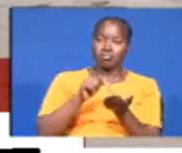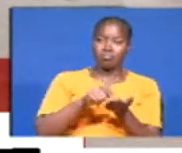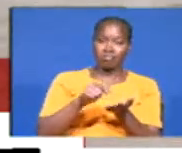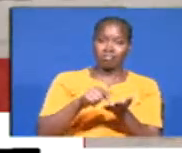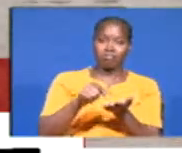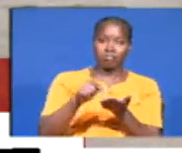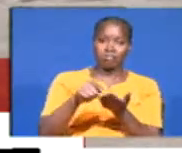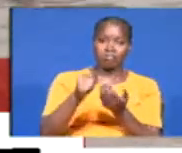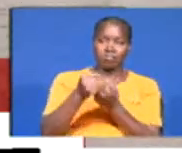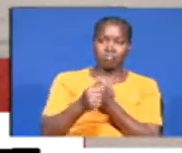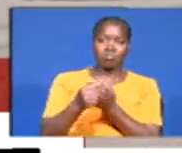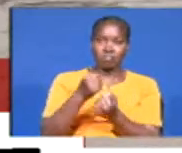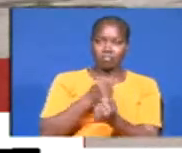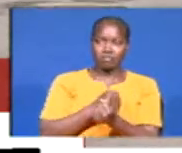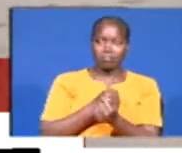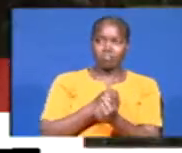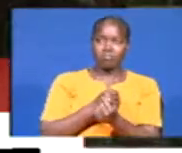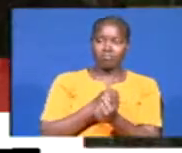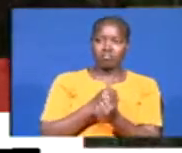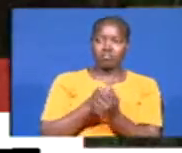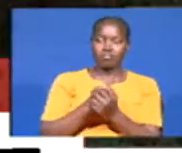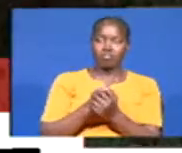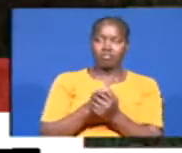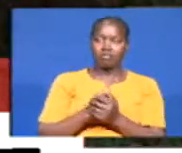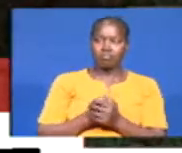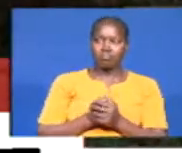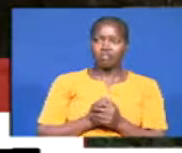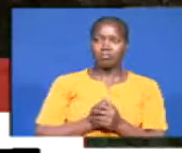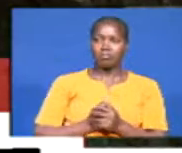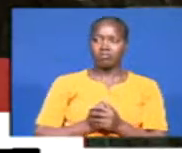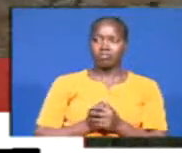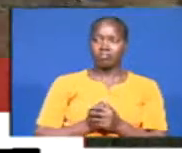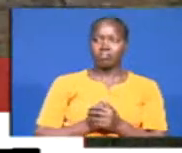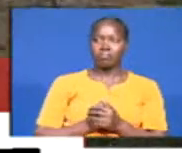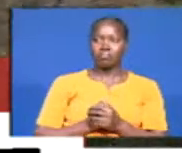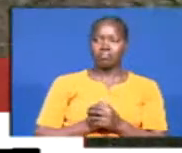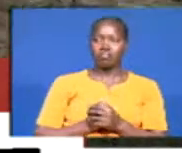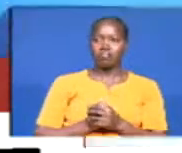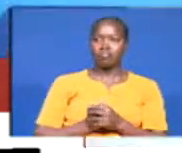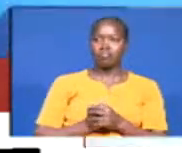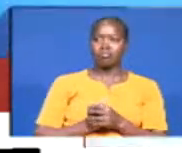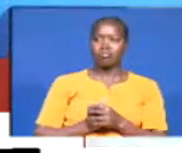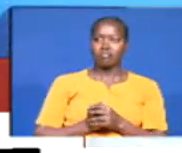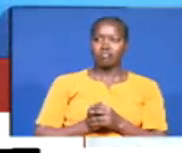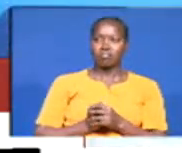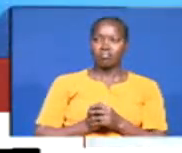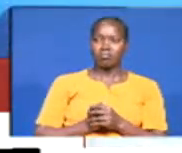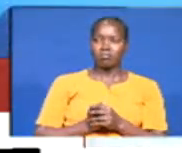uzalishaji wa mifugo. Irene Mchuma Odim, Darubini Wikendi.